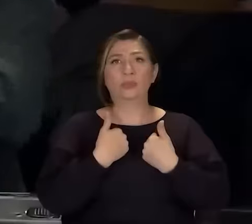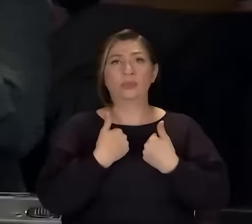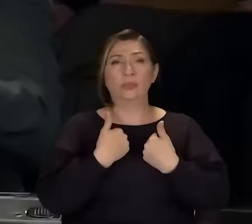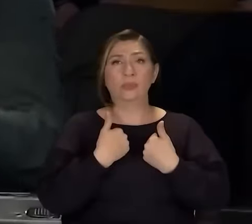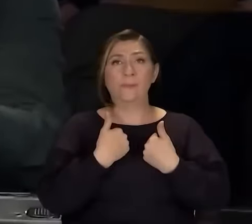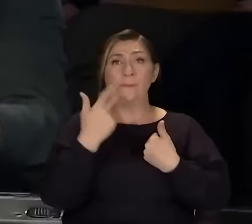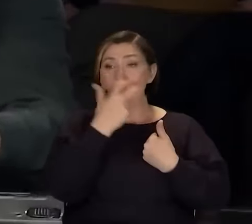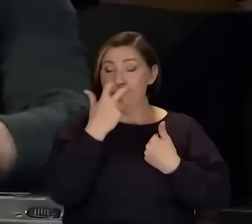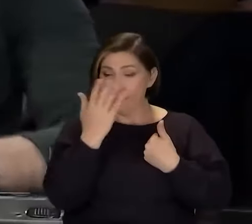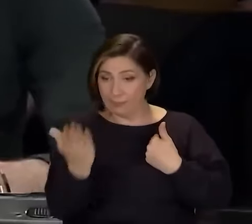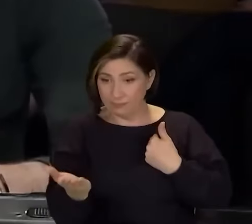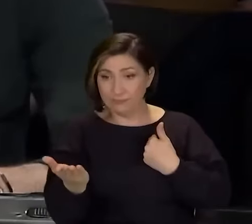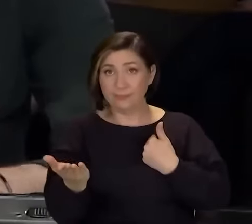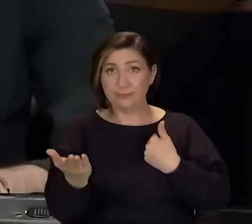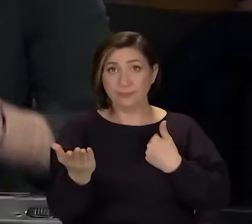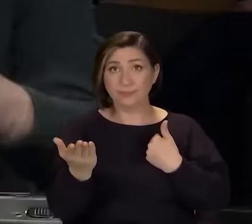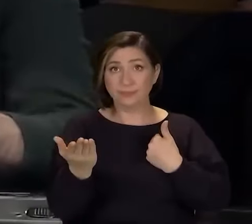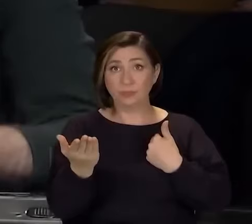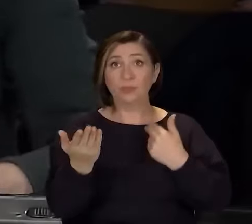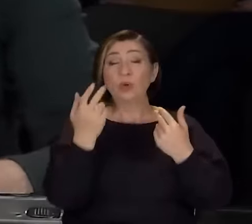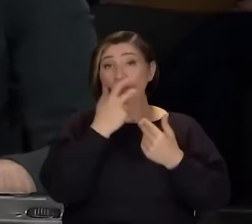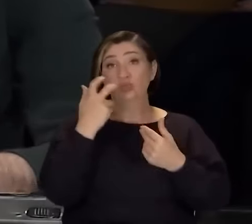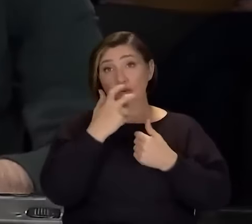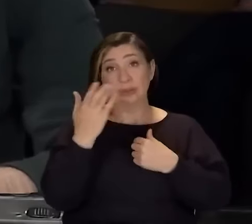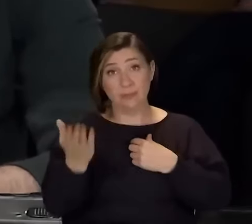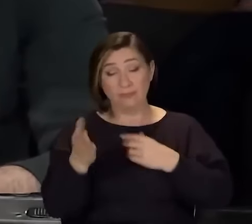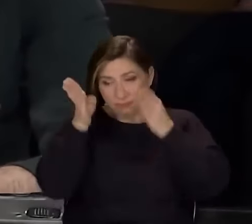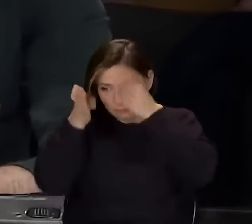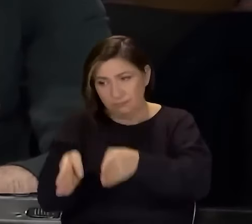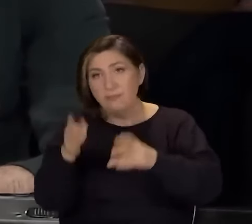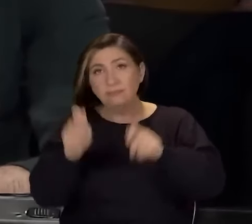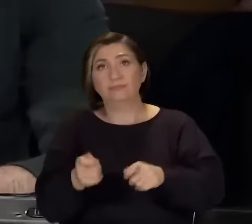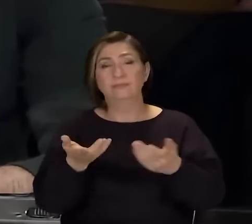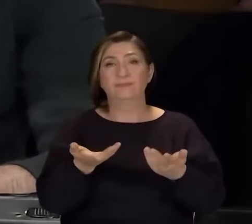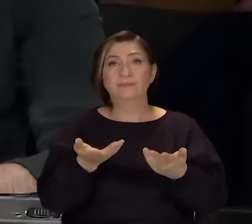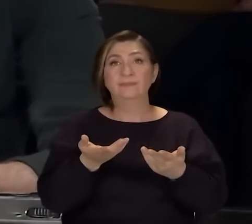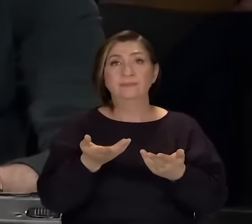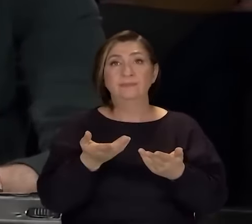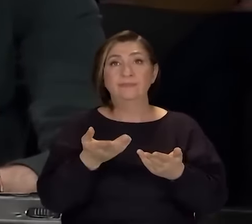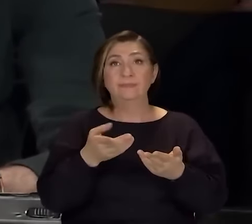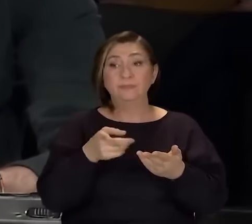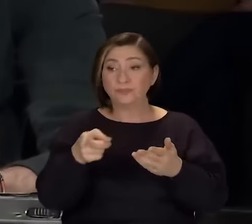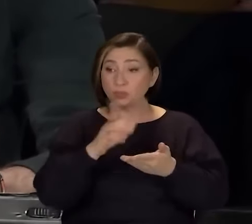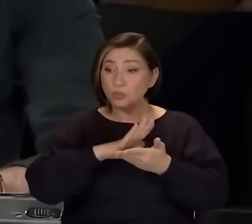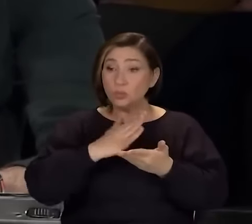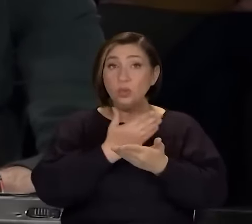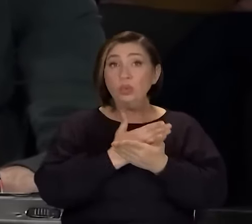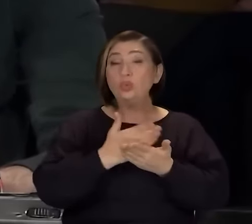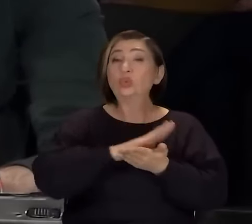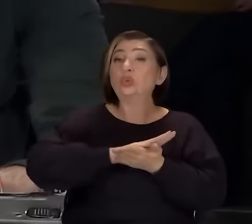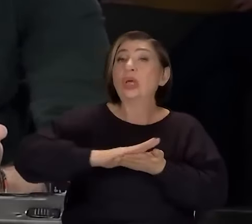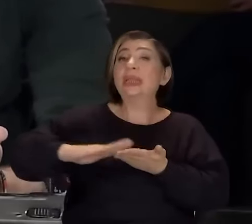Yani şarkıcılık mesleğiyle alakalı, müzisyenlikle diyeyim daha doğrusu. Bunları düzenli